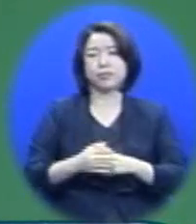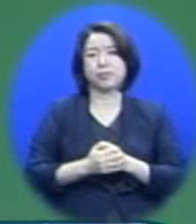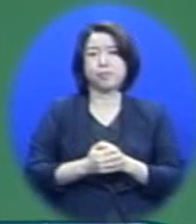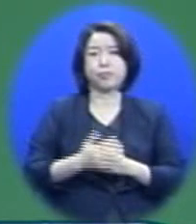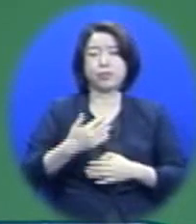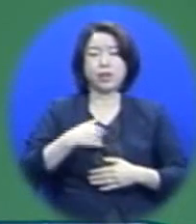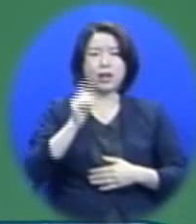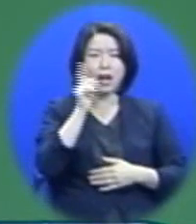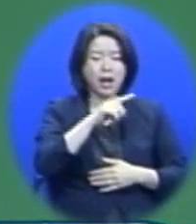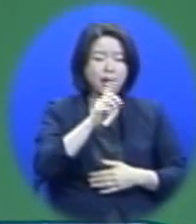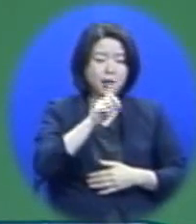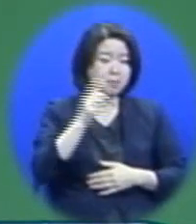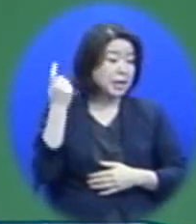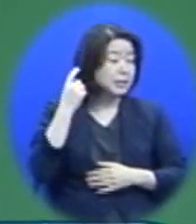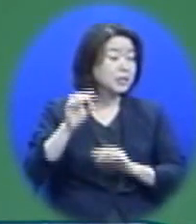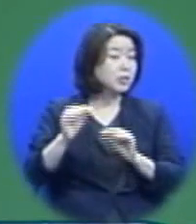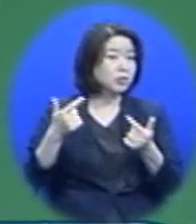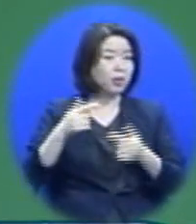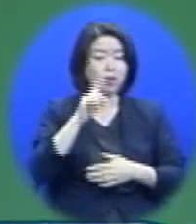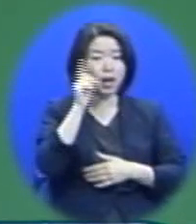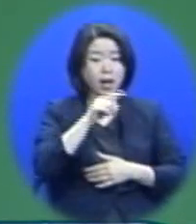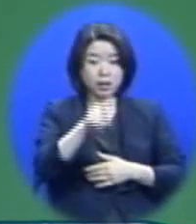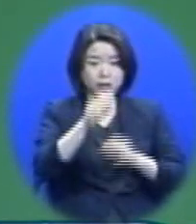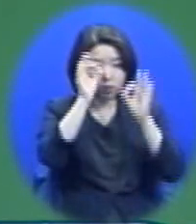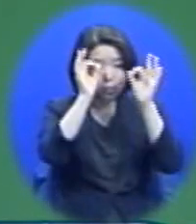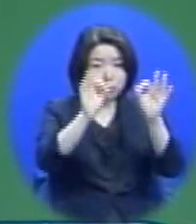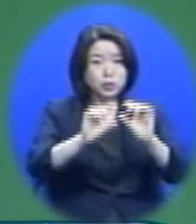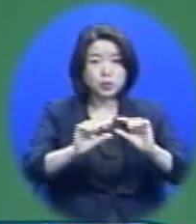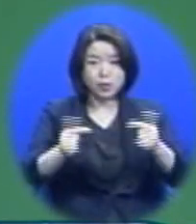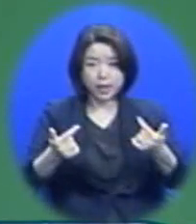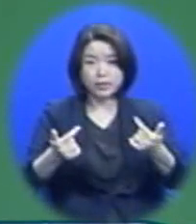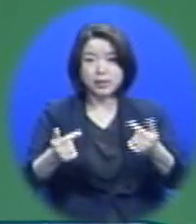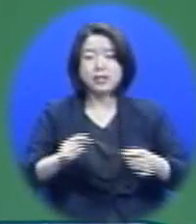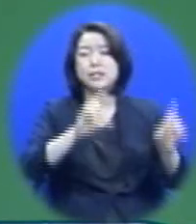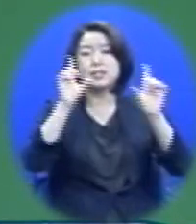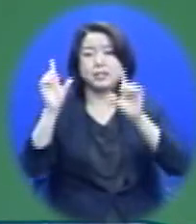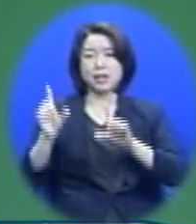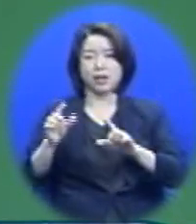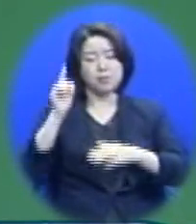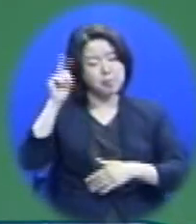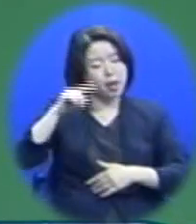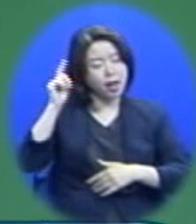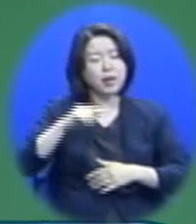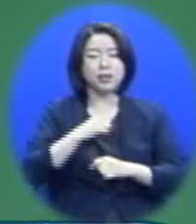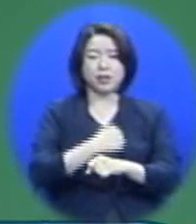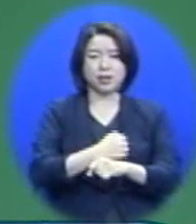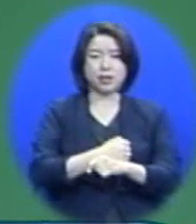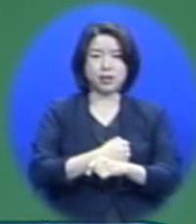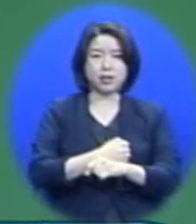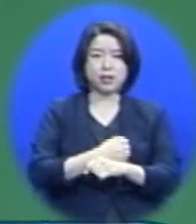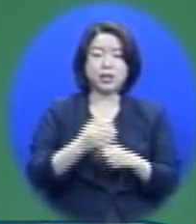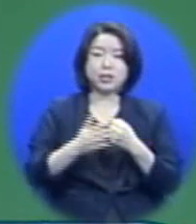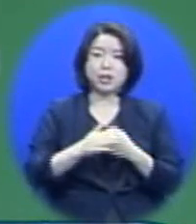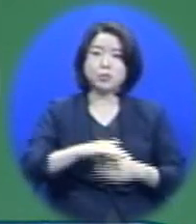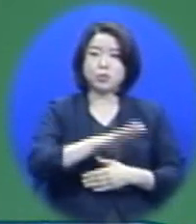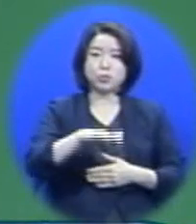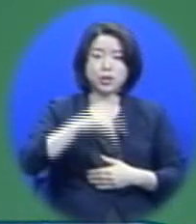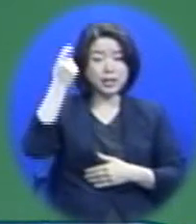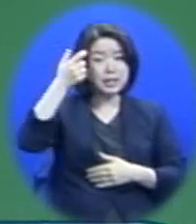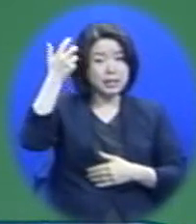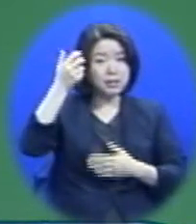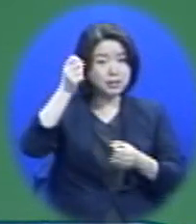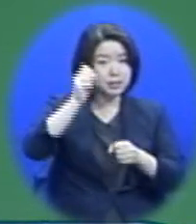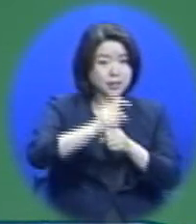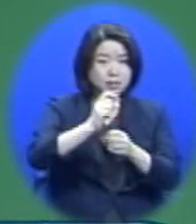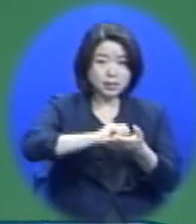내가 악한 말을 듣지도 아니하고 악한 것을 보지도 않는 생활을 매일 하겠다. 그래서 우리가 영성일기를 쓰고 있는